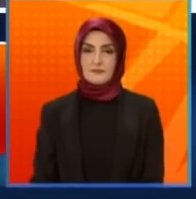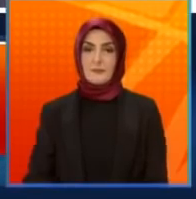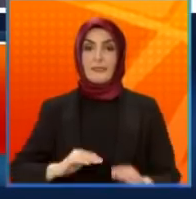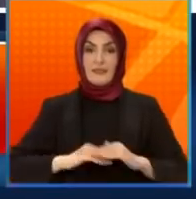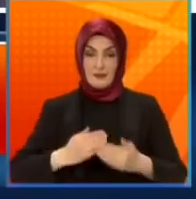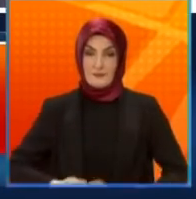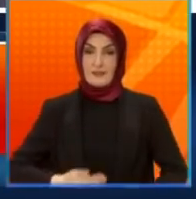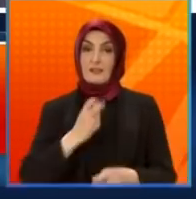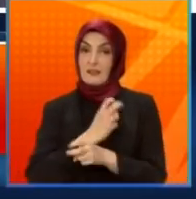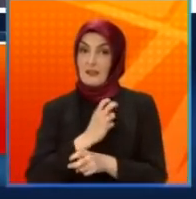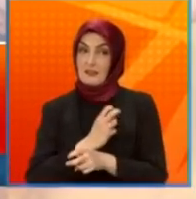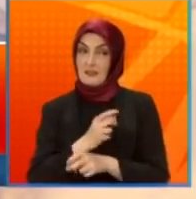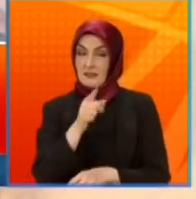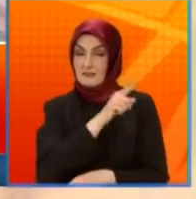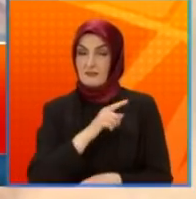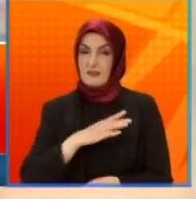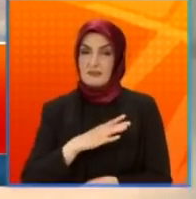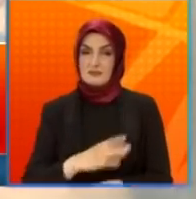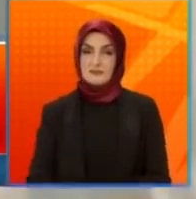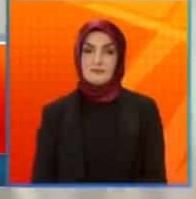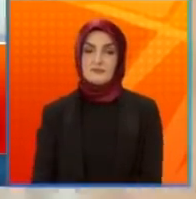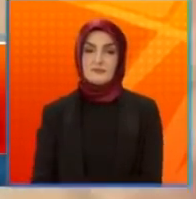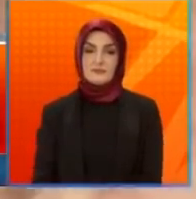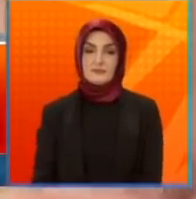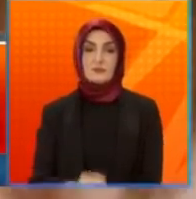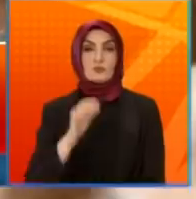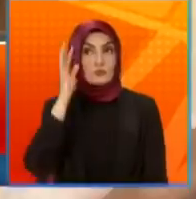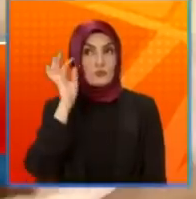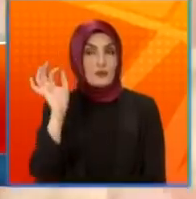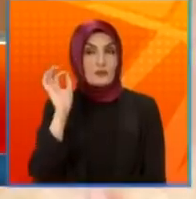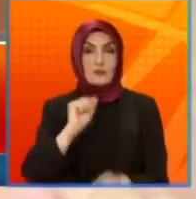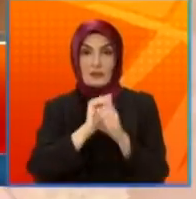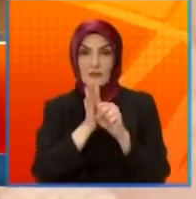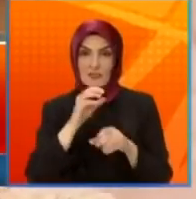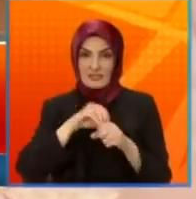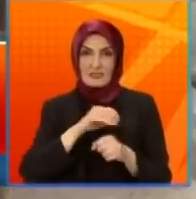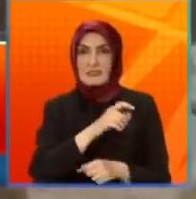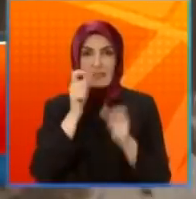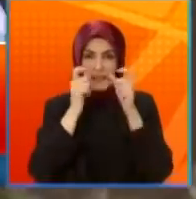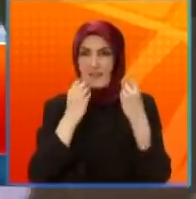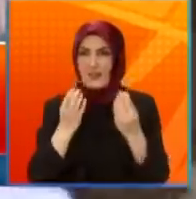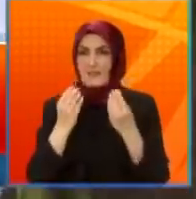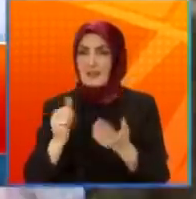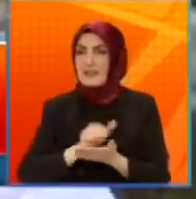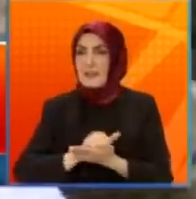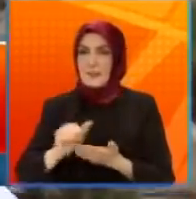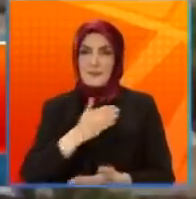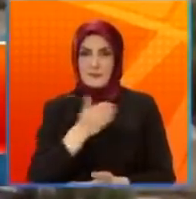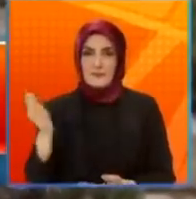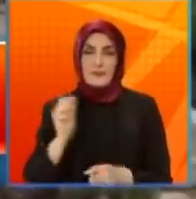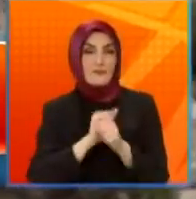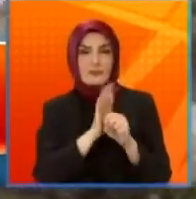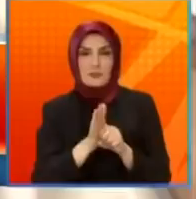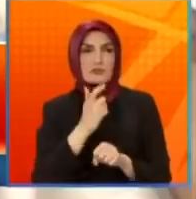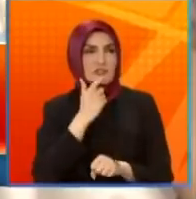Hamileliği de bir risk faktörü olarak sayıyoruz. Uzmanlar koronavirüse karşı her kesimi uyarıyor. Virüs, yaş, cinsiyet